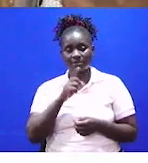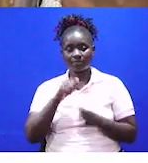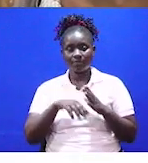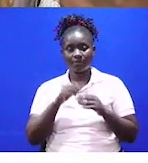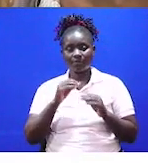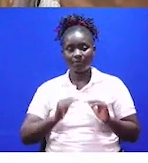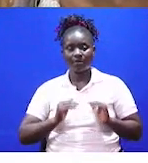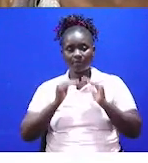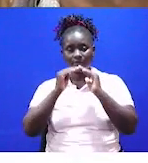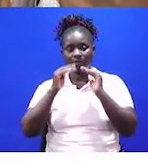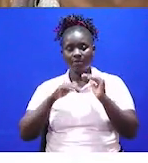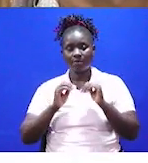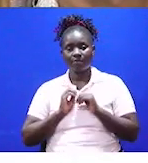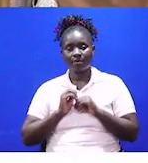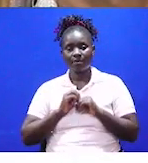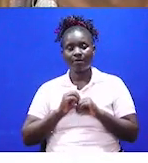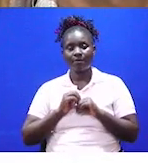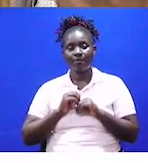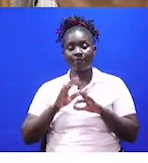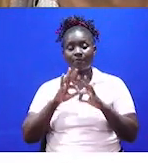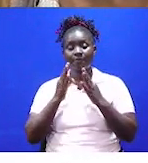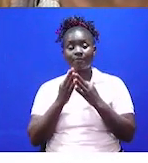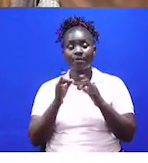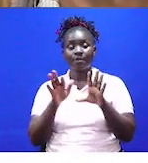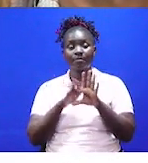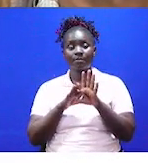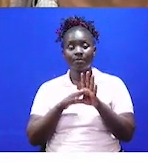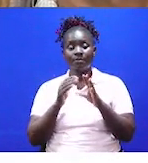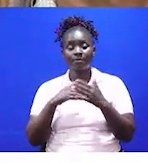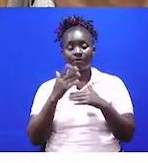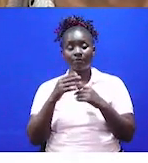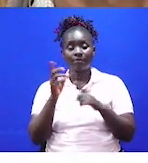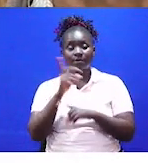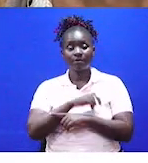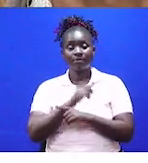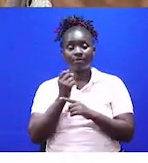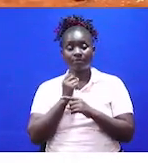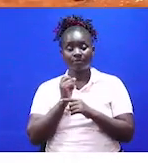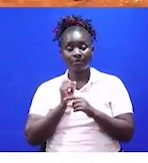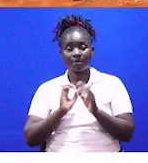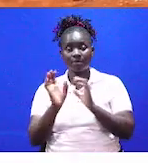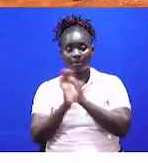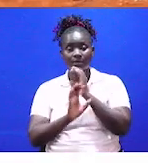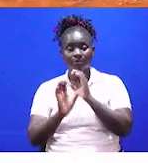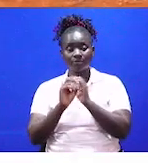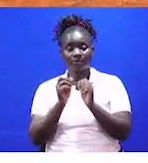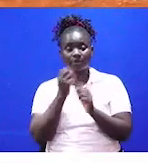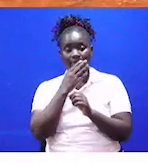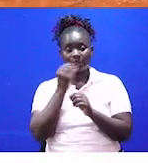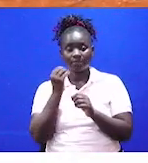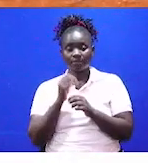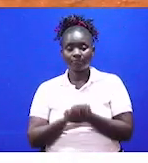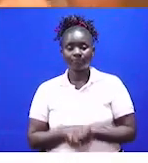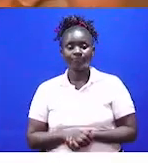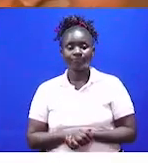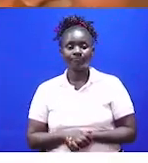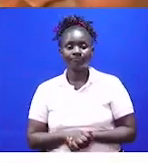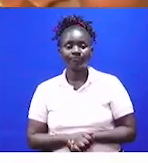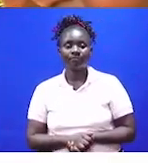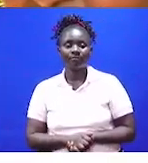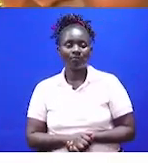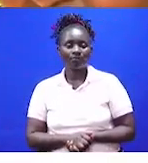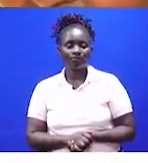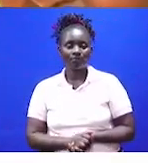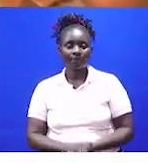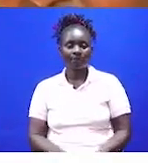family cheito asama tukare gocha elinde na lienze iterara kane ko benzengia egiko ripoti kete sindi kya wanje te Kiandizi